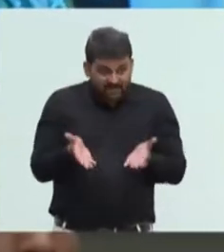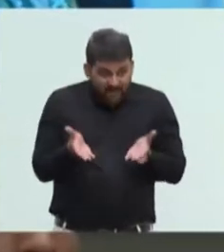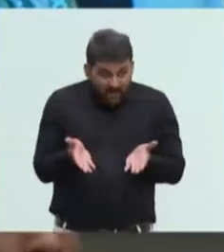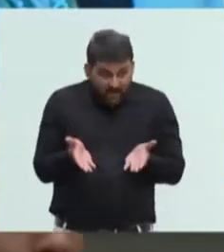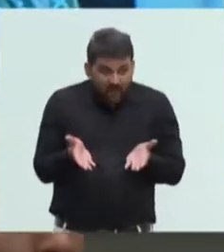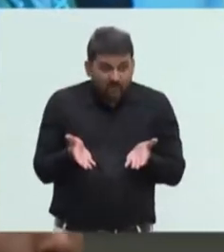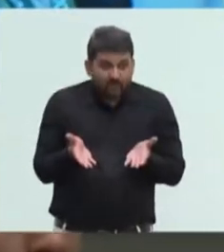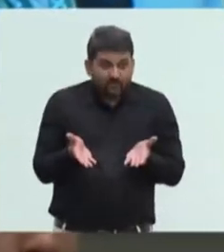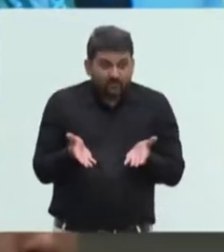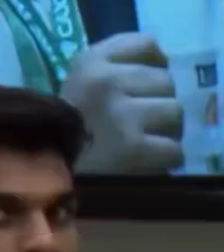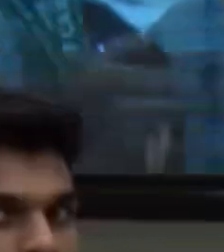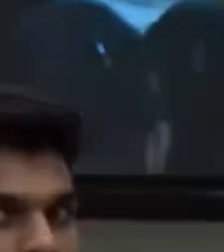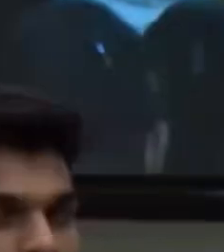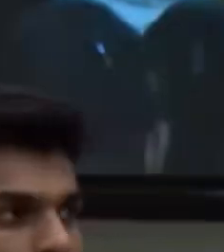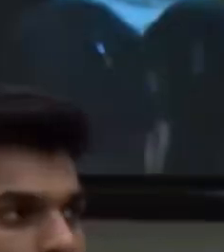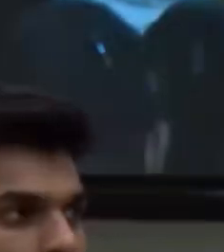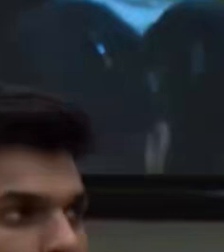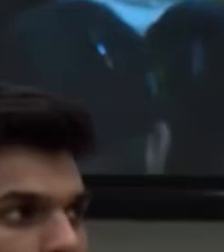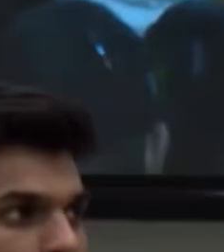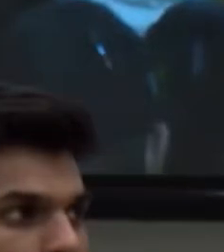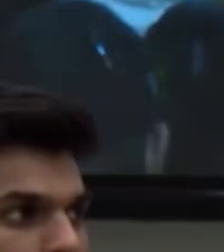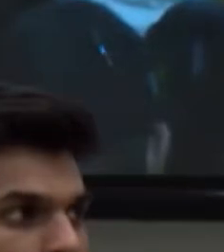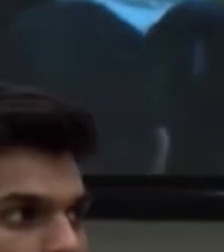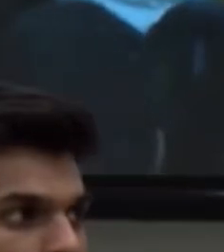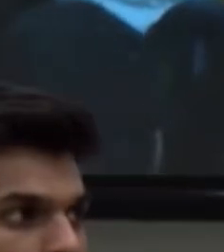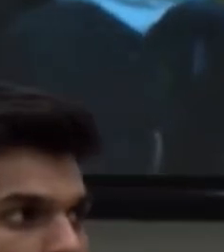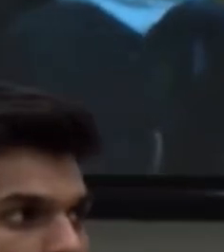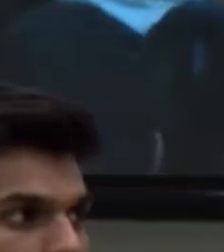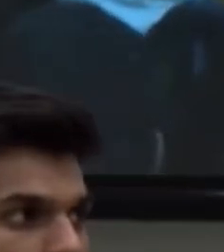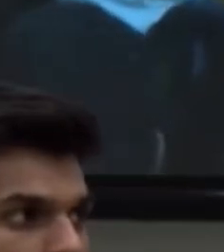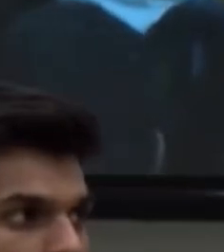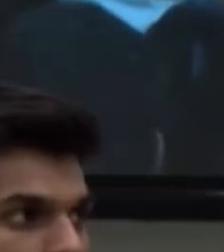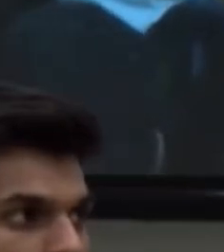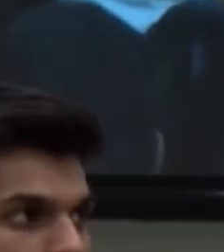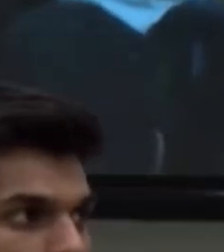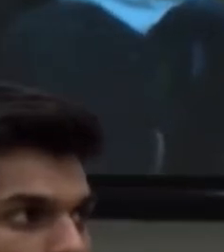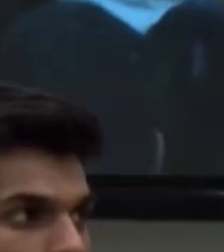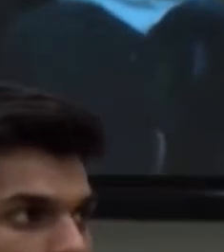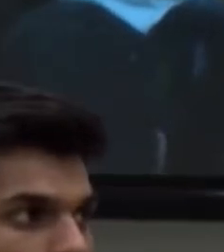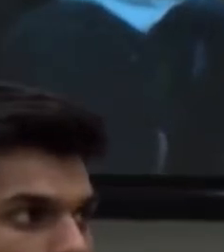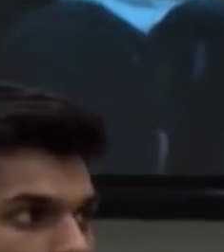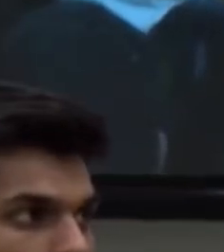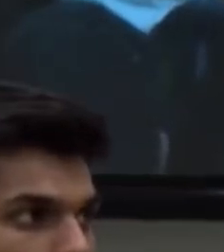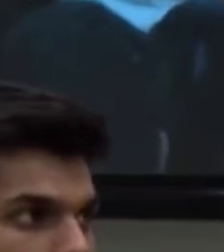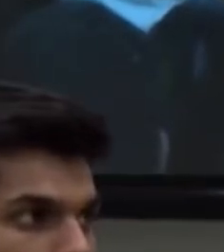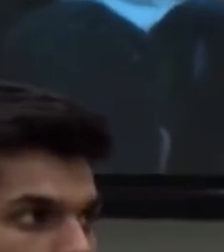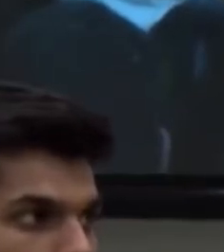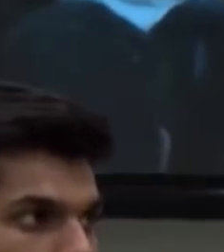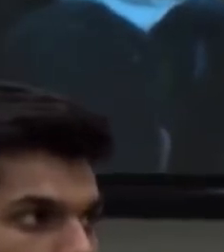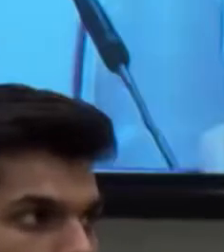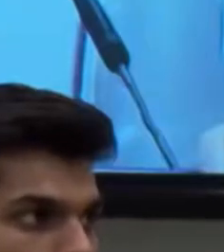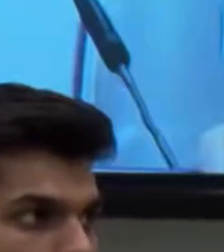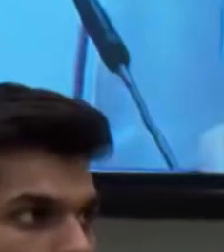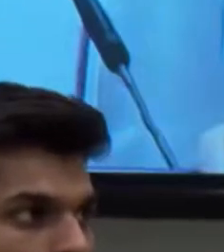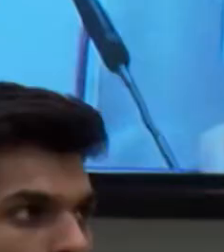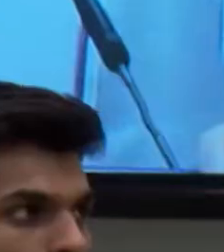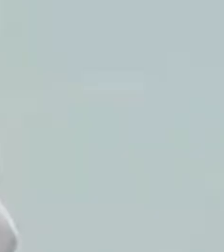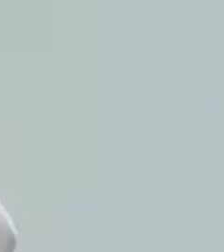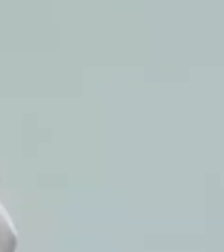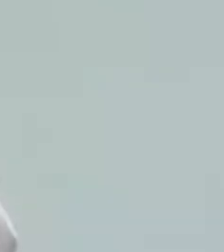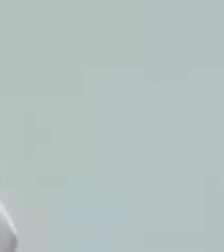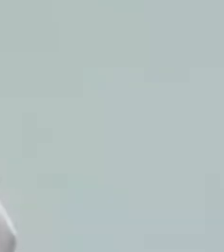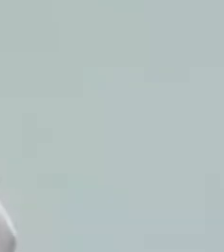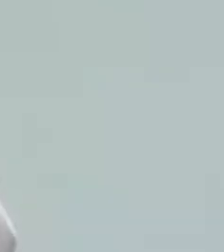अभी सेकेंड ओलंपिक में ब्राजील में हुआ, तो धनुष के साथ मिक्स टीम में मुझे गोल्ड मेडल मिला। तो